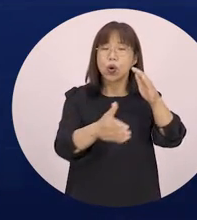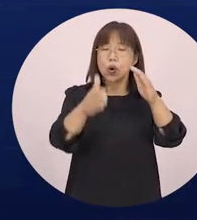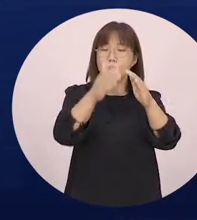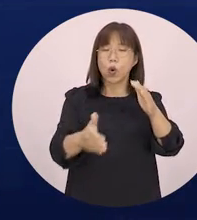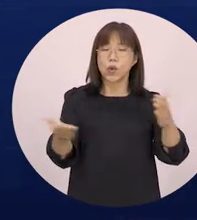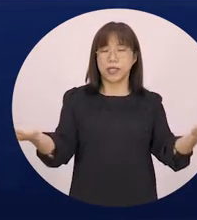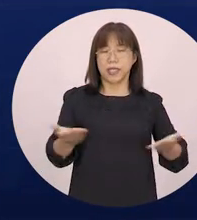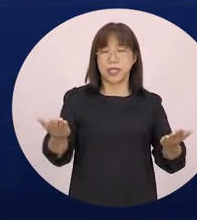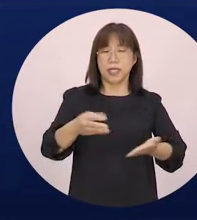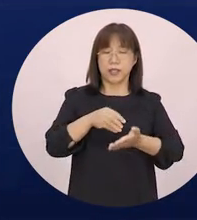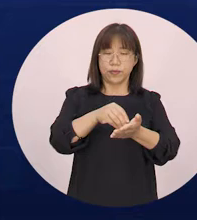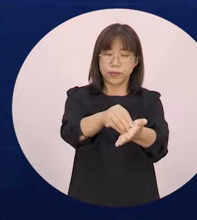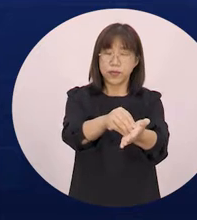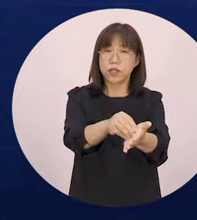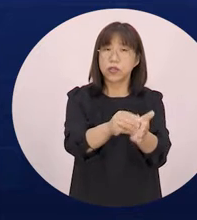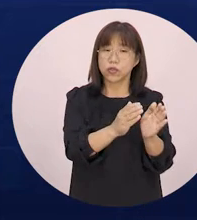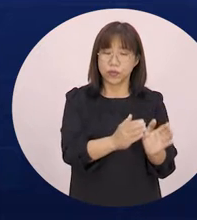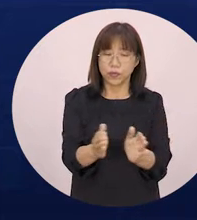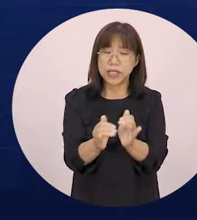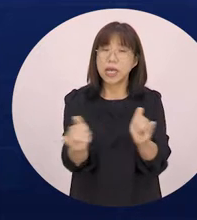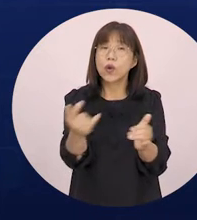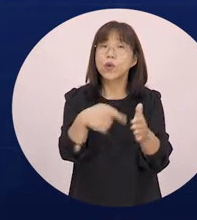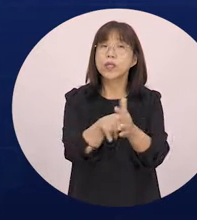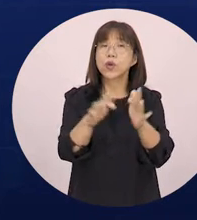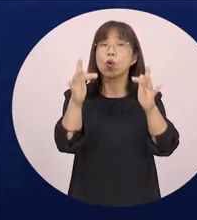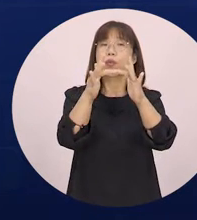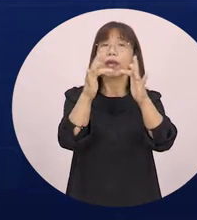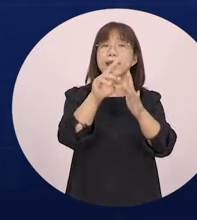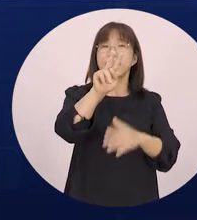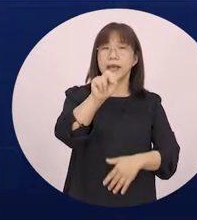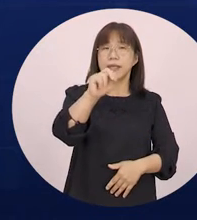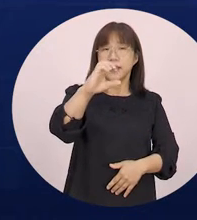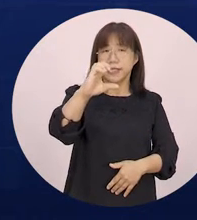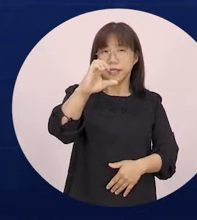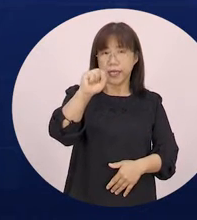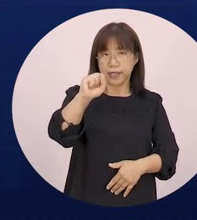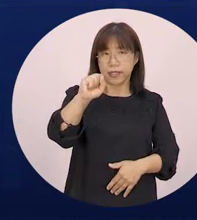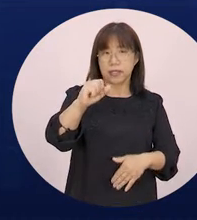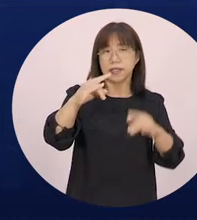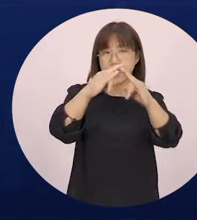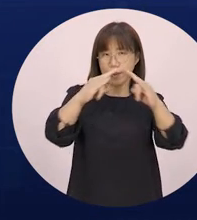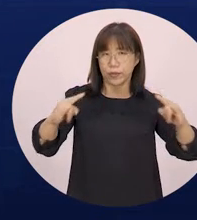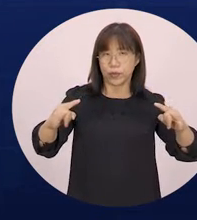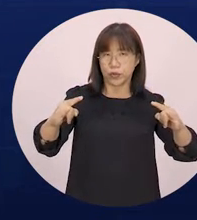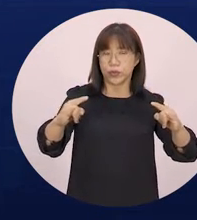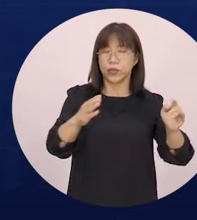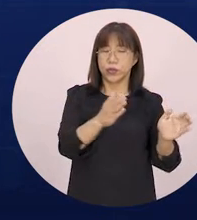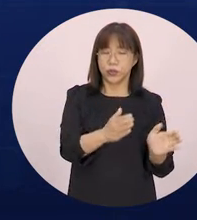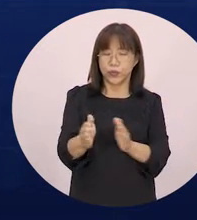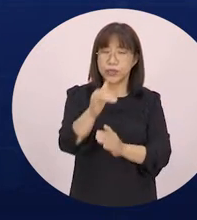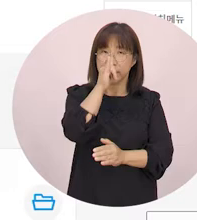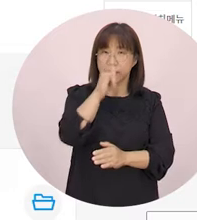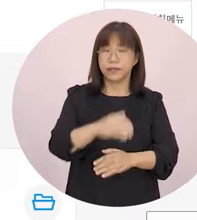강서구가 공기업 취업 준비생들을 위해 온라인 NCS 집중 캠프를 운영합니다.